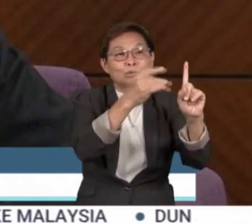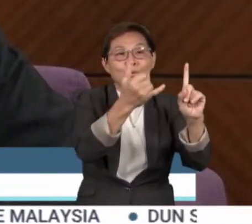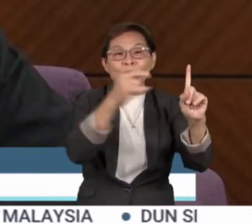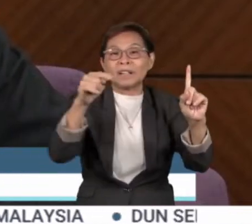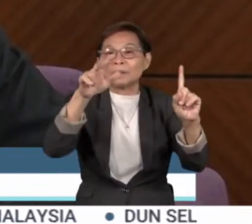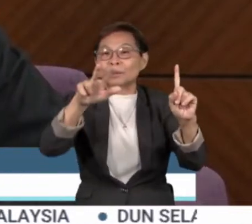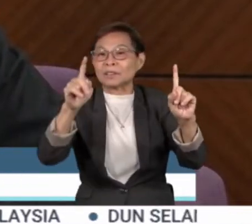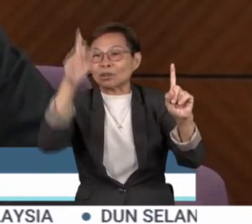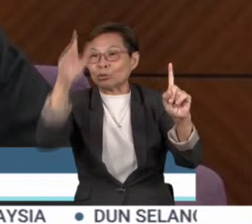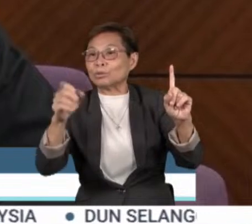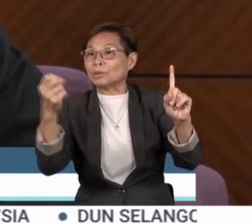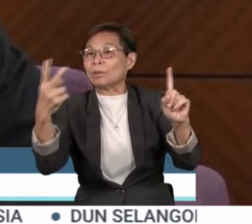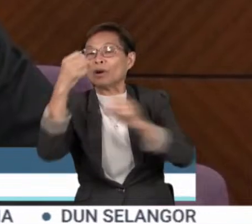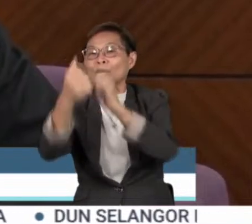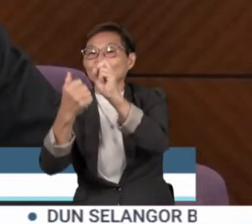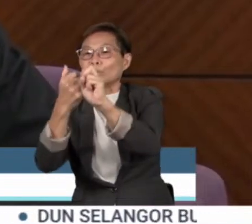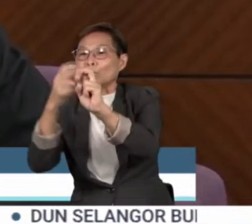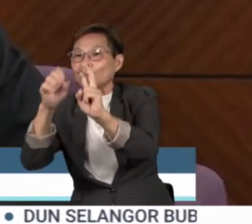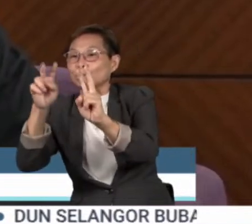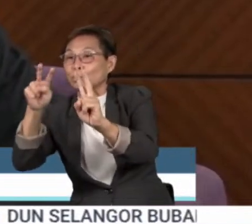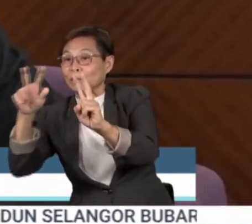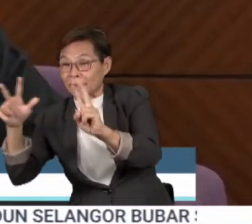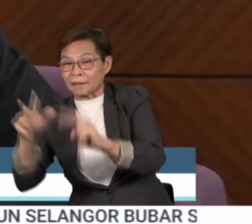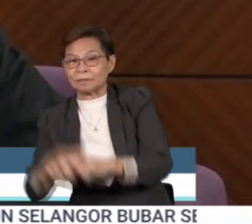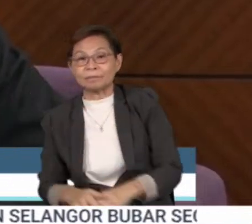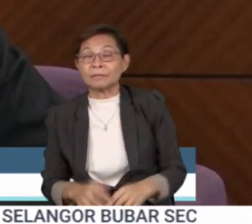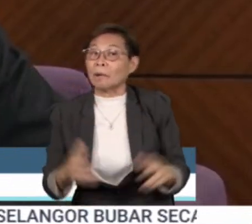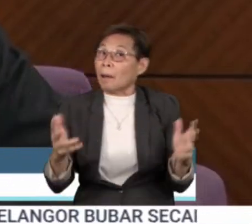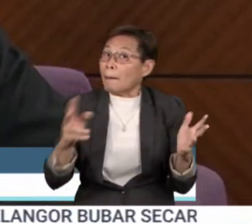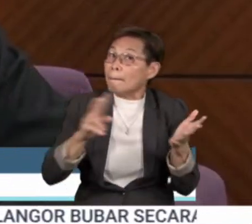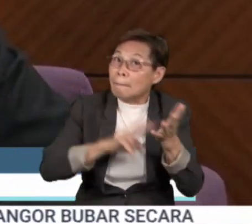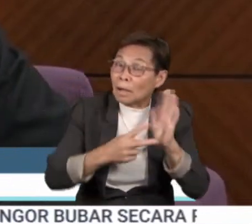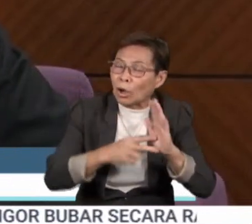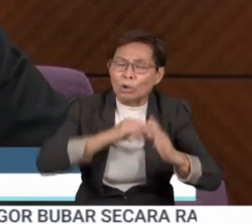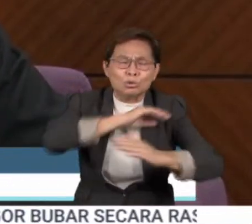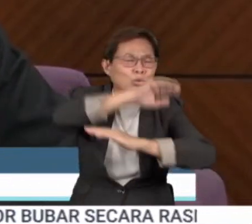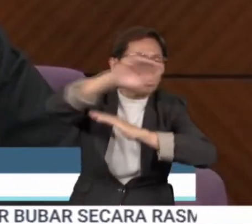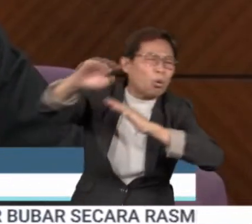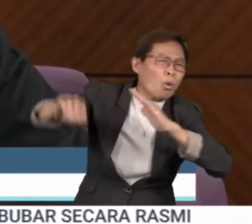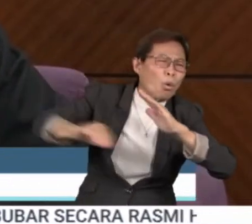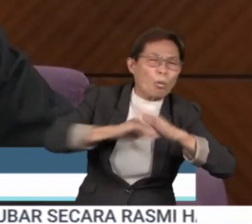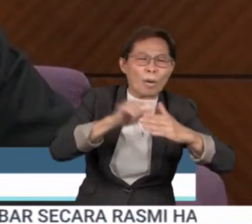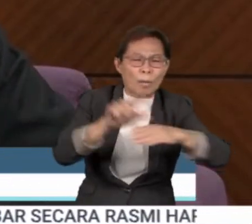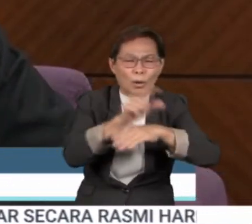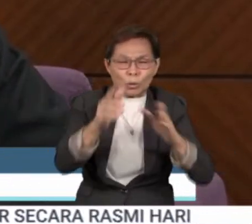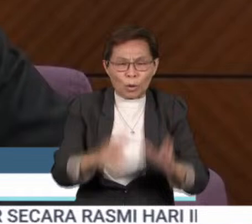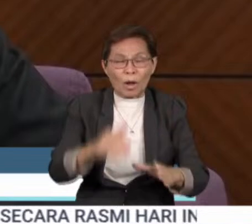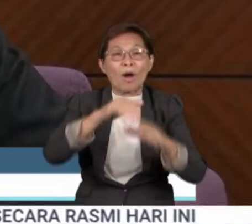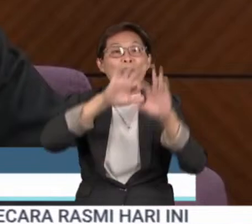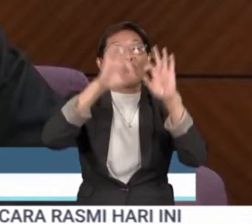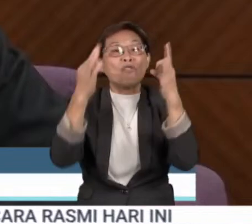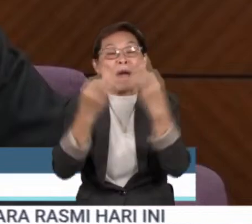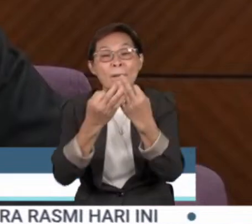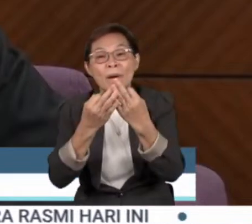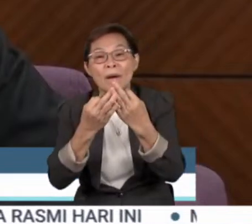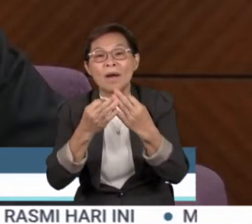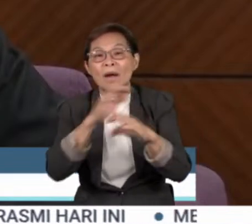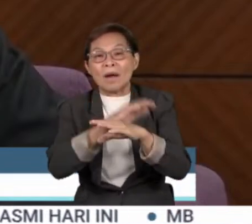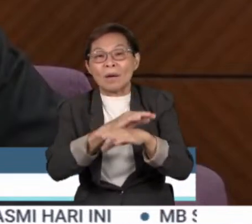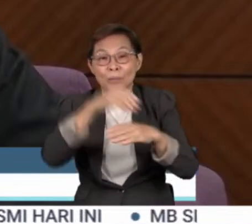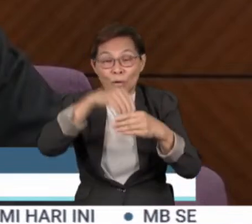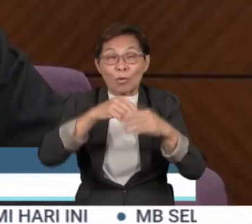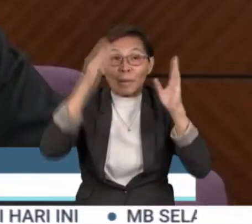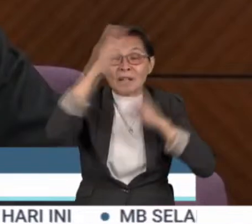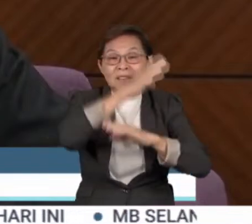31 Disember 2023. Ini bermakna hampir kesemua pengguna domestik dan pengguna bukan